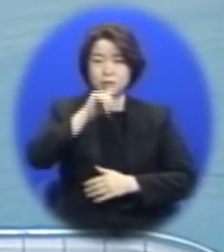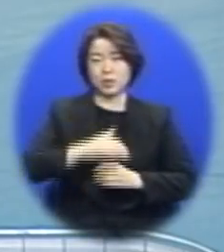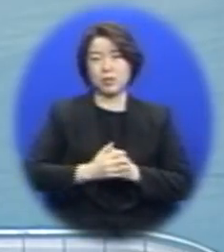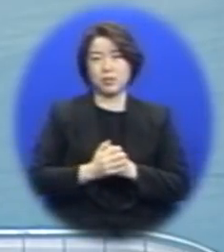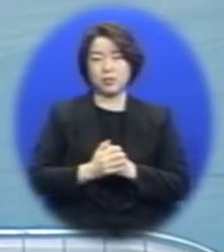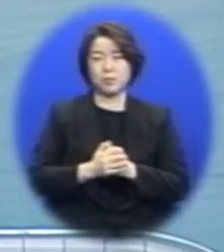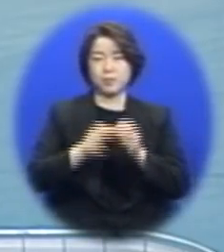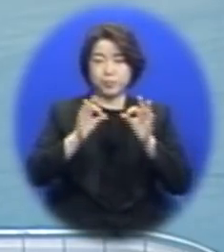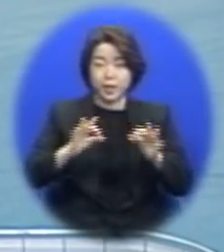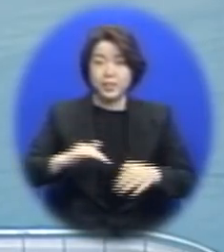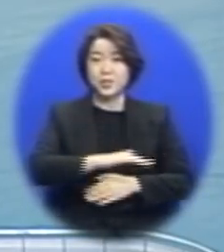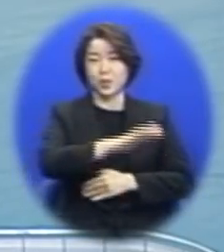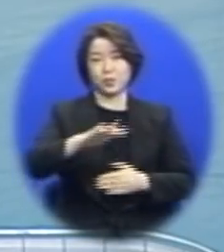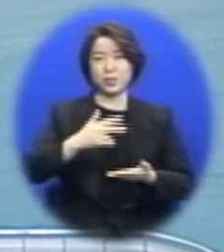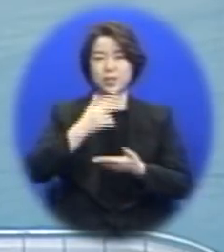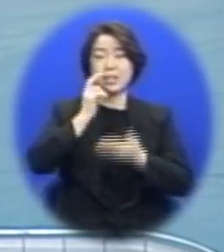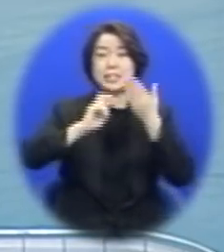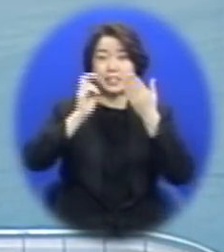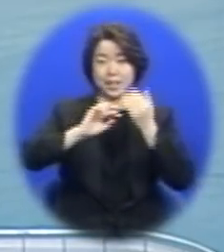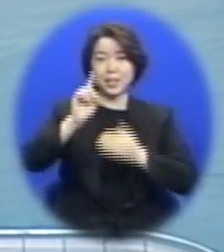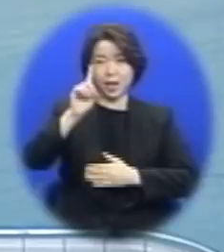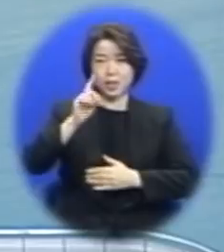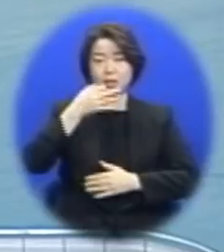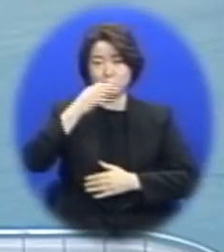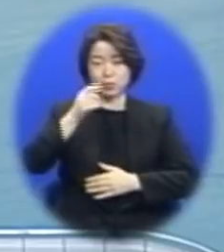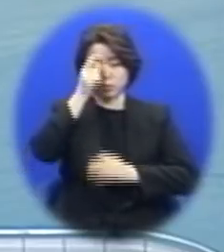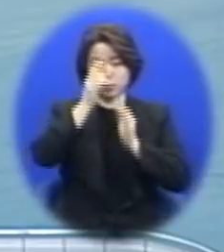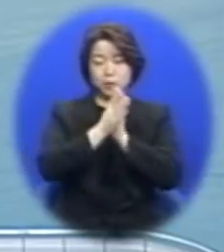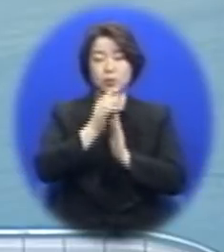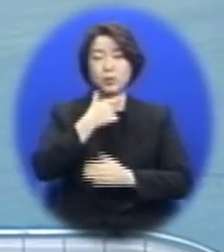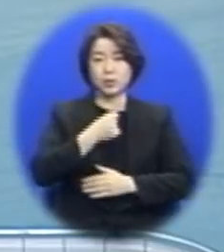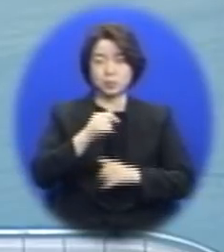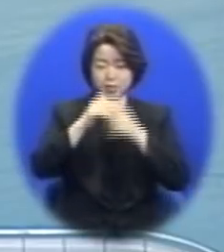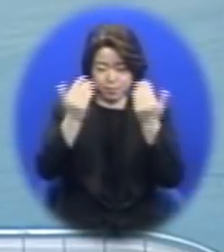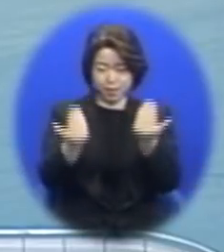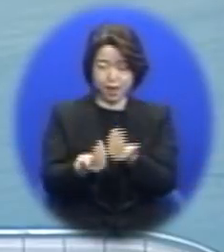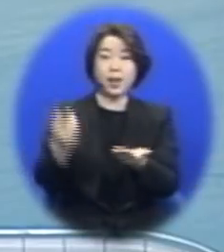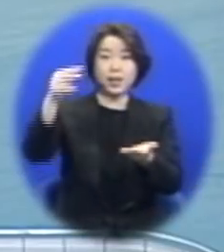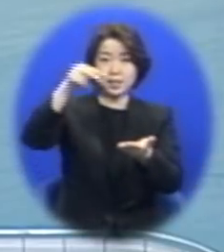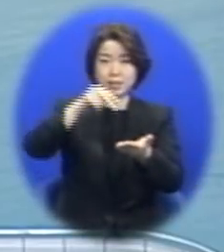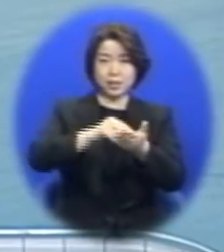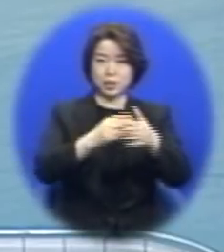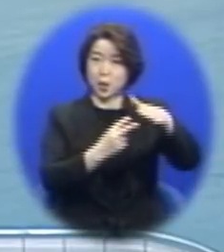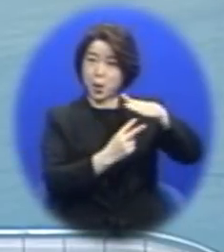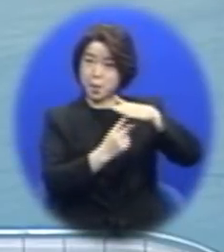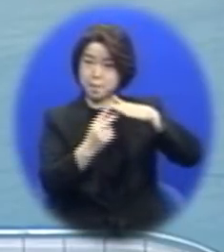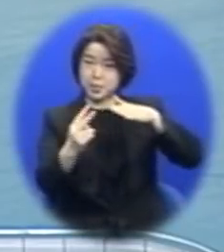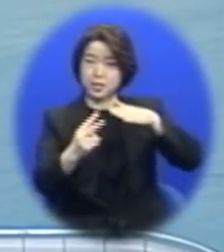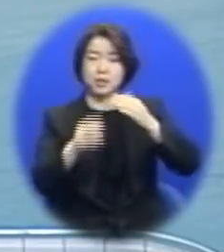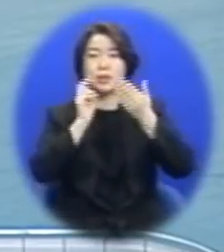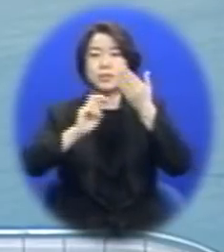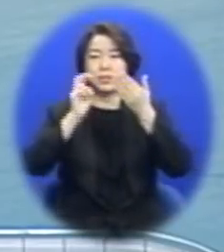이제 우리 찬양을 같이 하나 부르고 기도하고 싶습니다. 우리 다 일어나셔서 비전이라고 하는